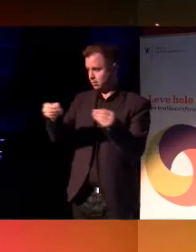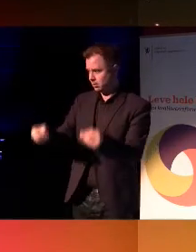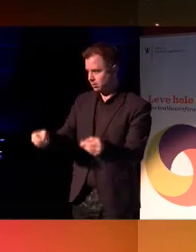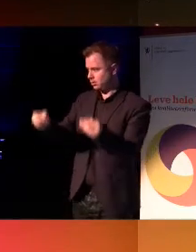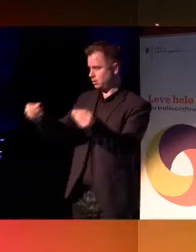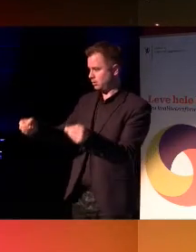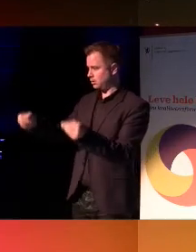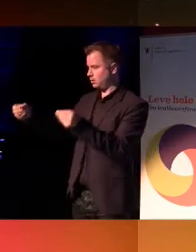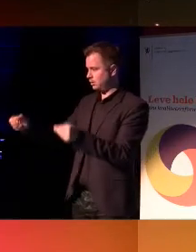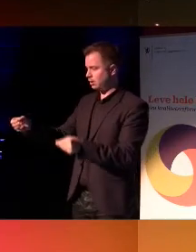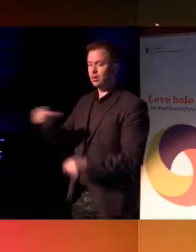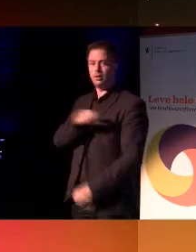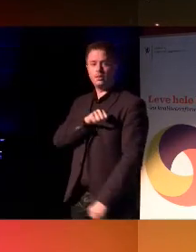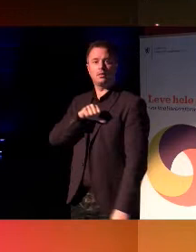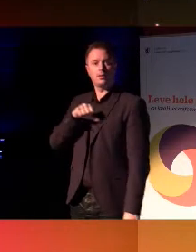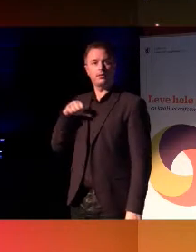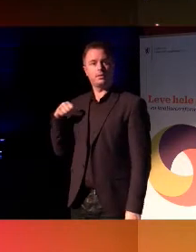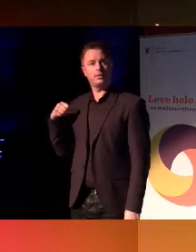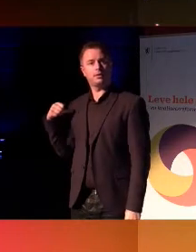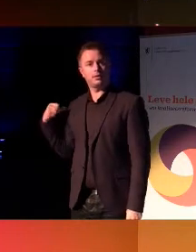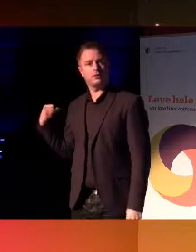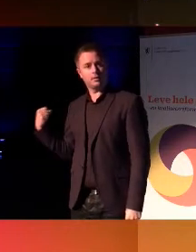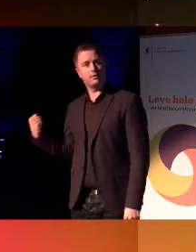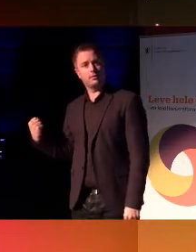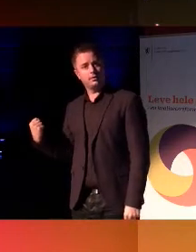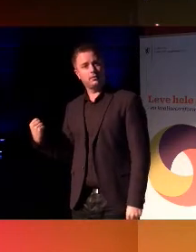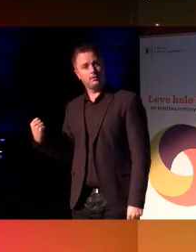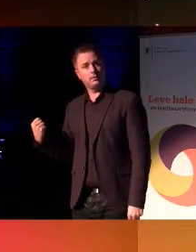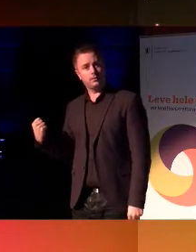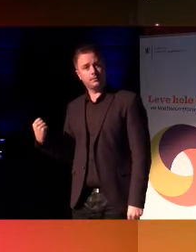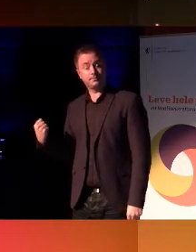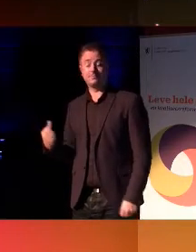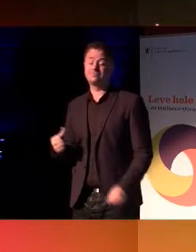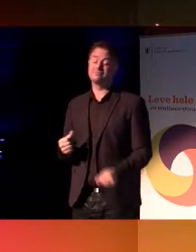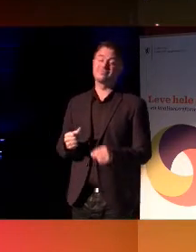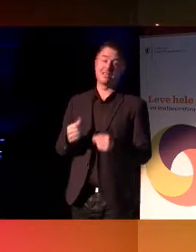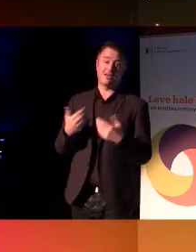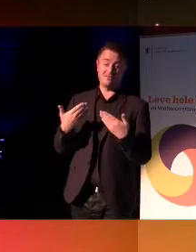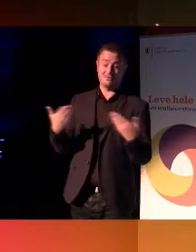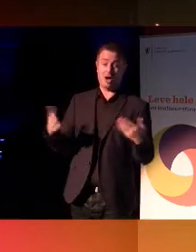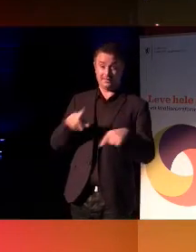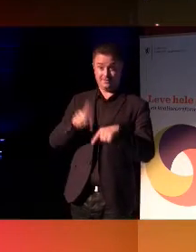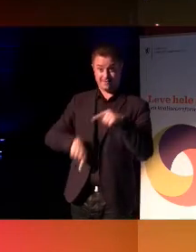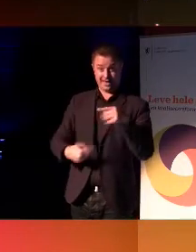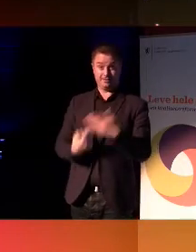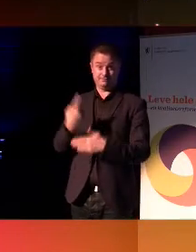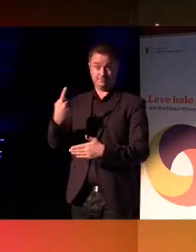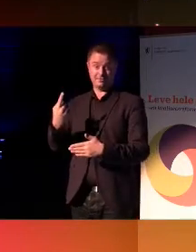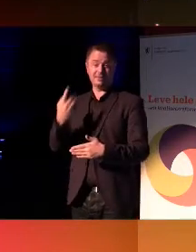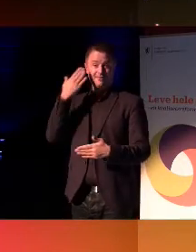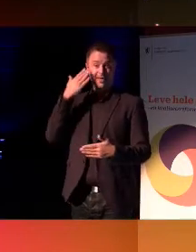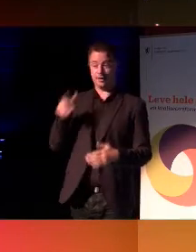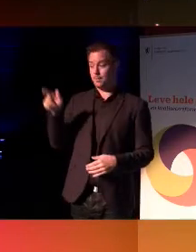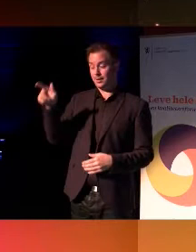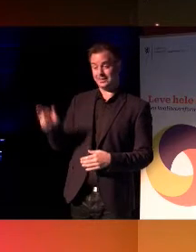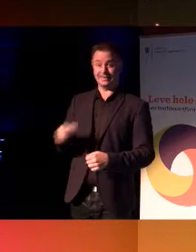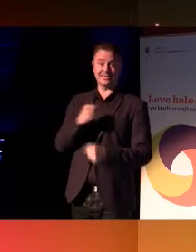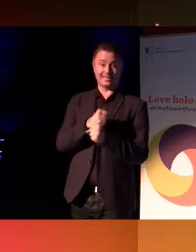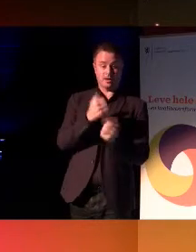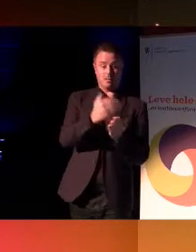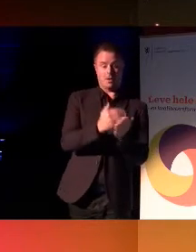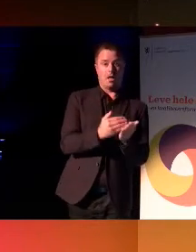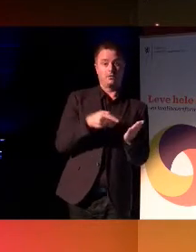har levert tjenester på sykehusnivå. Og så det jo da en gjenganger som vi vet at pasientsikkerhetsprogrammet jobber med, det samstengning av